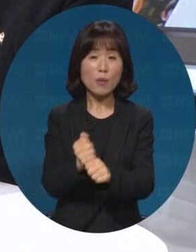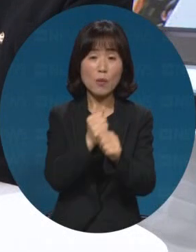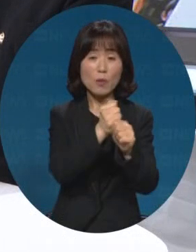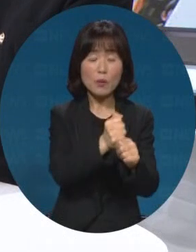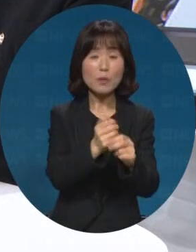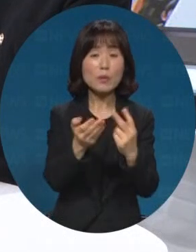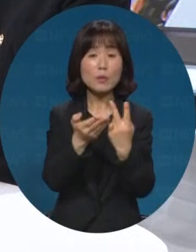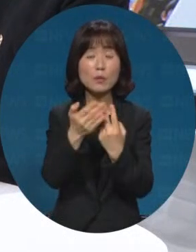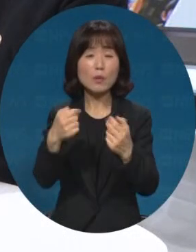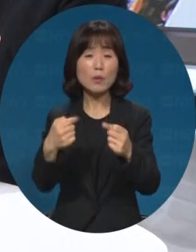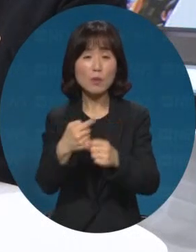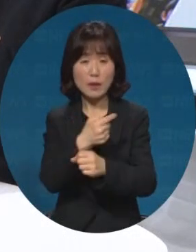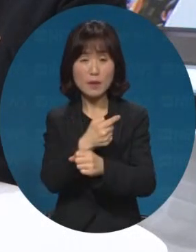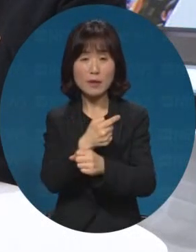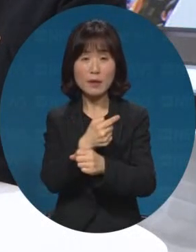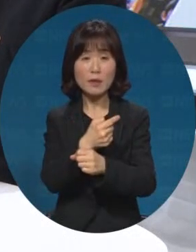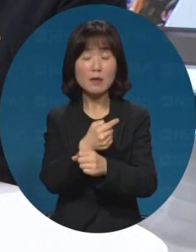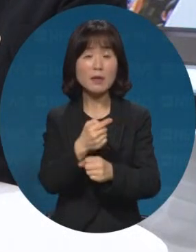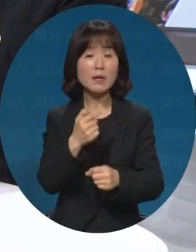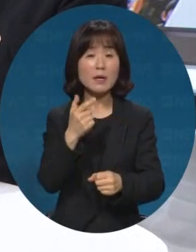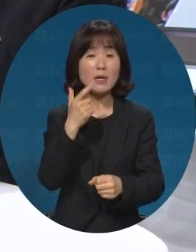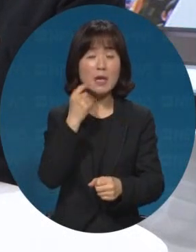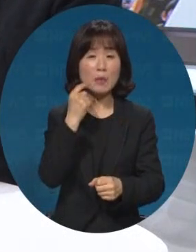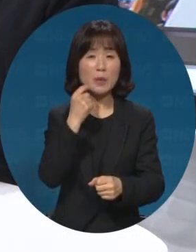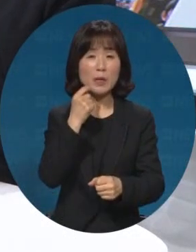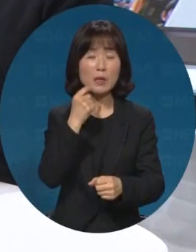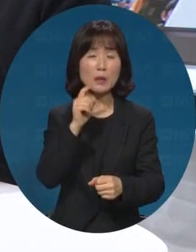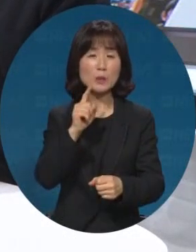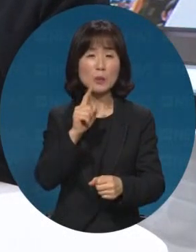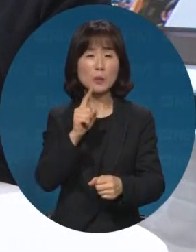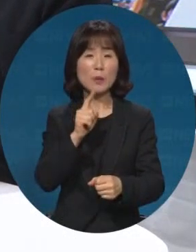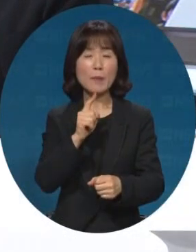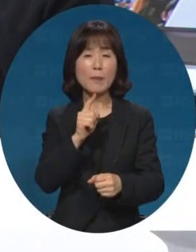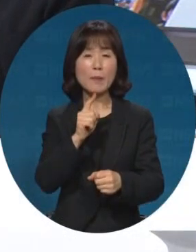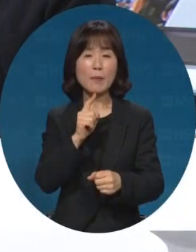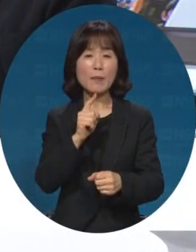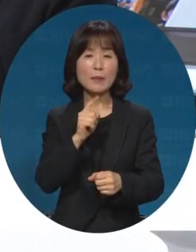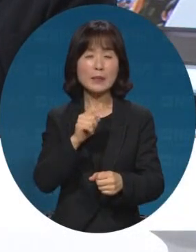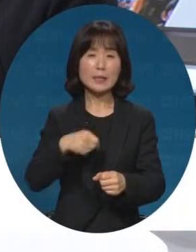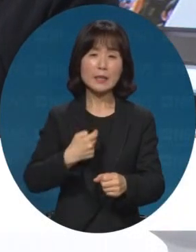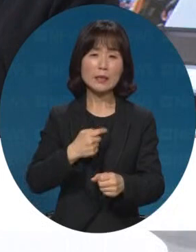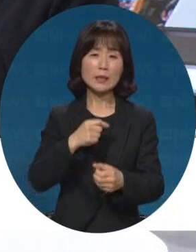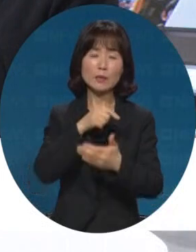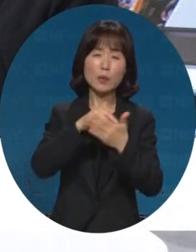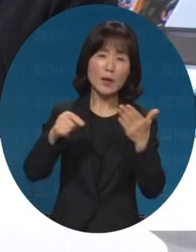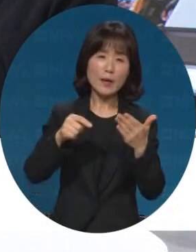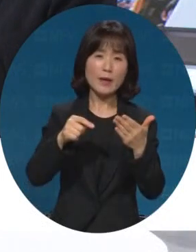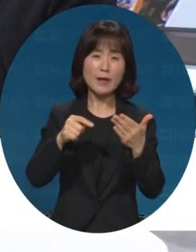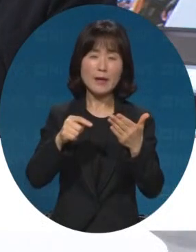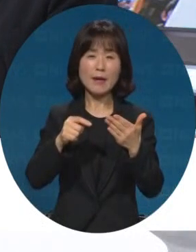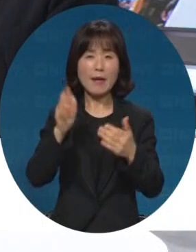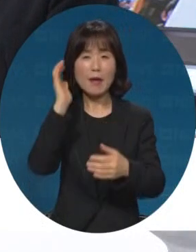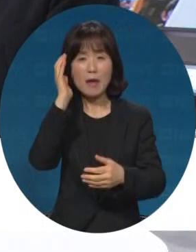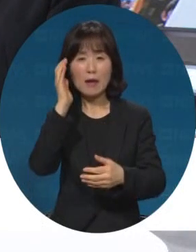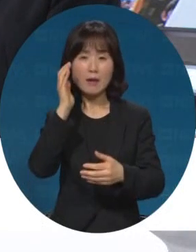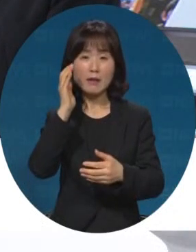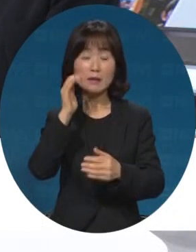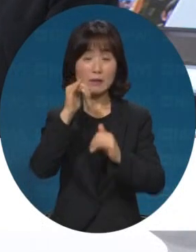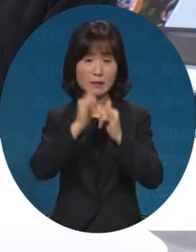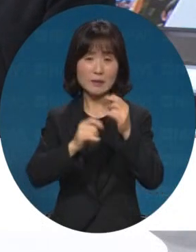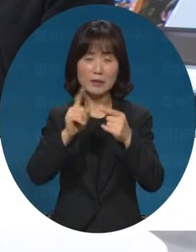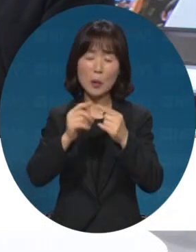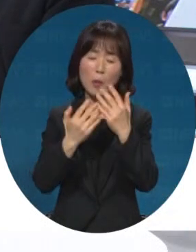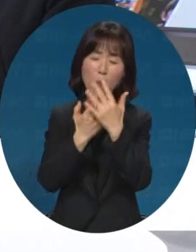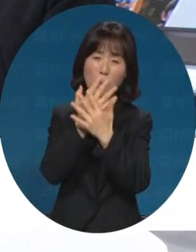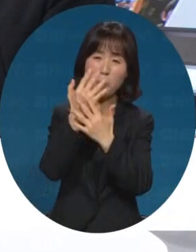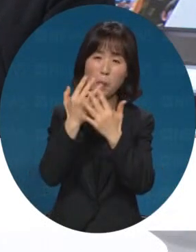외에도이 전반적으로 좀 일본의 분리한 역사는 상당히 모호하게 표현했다 뭐 이런 지적도 나옵니다 어떤 사례들이 있었습니까네